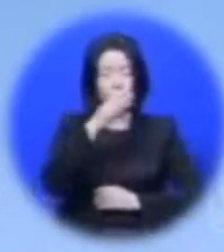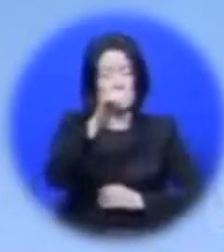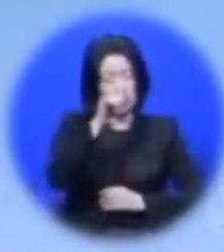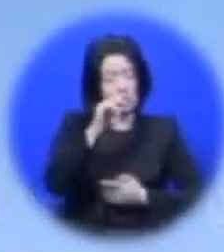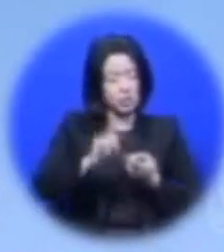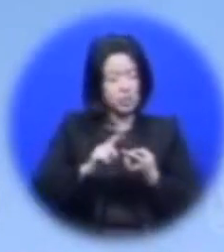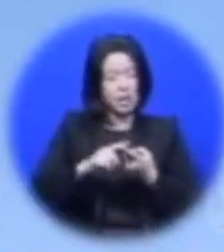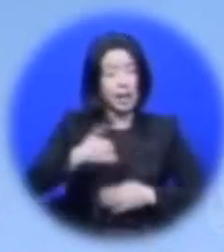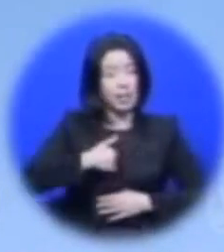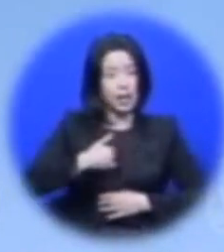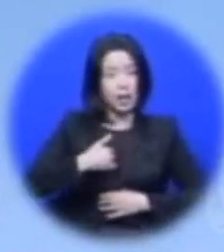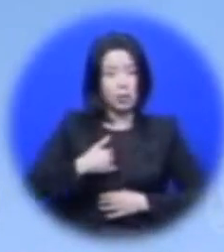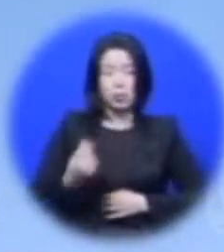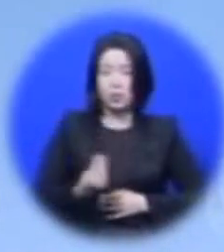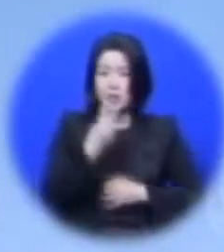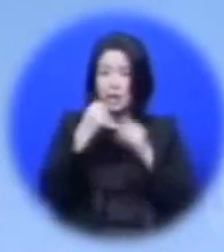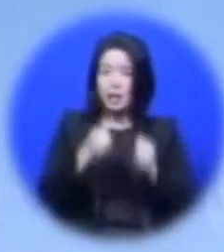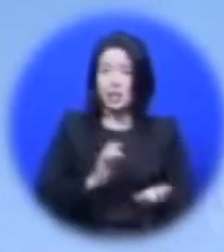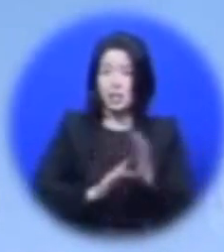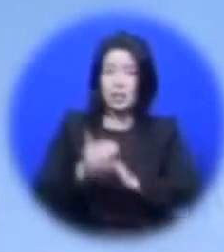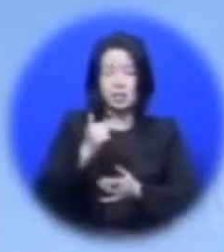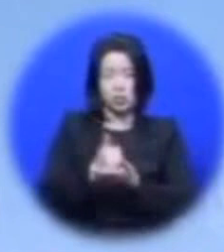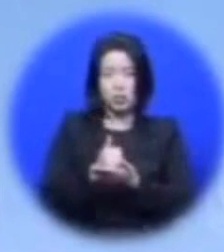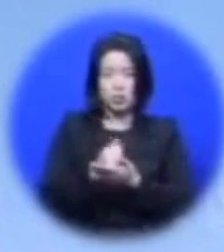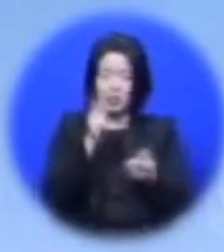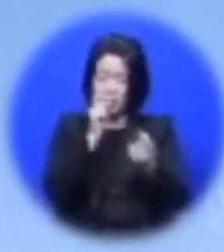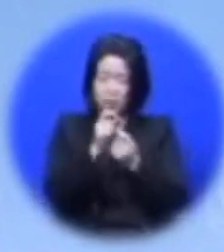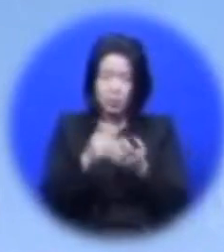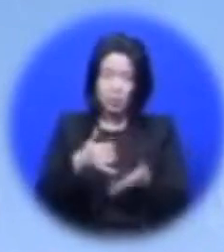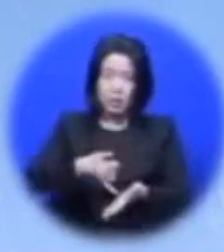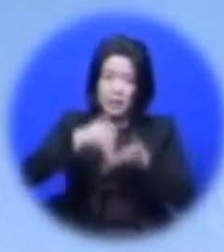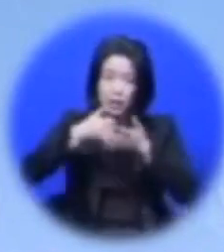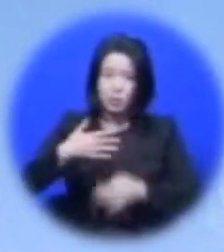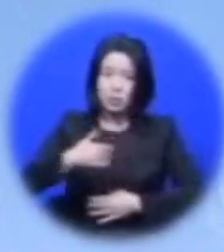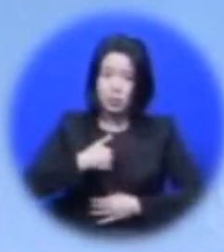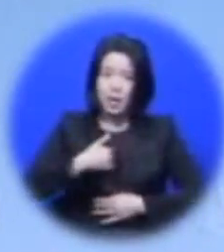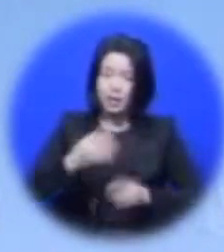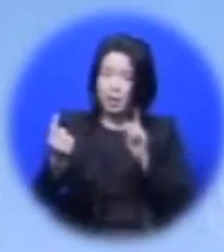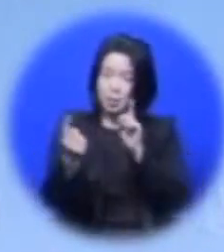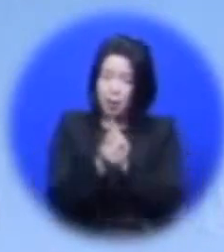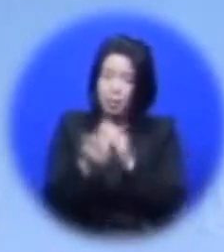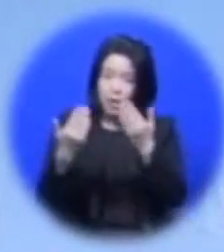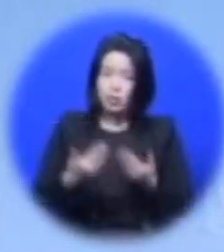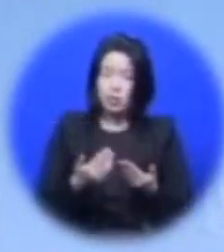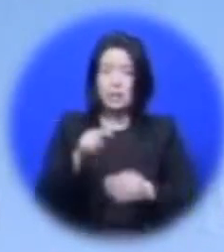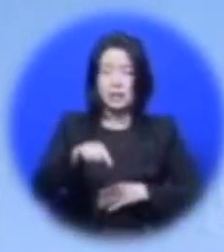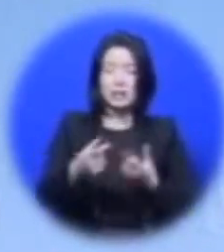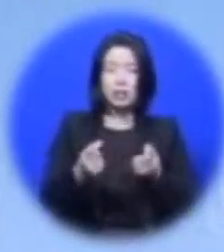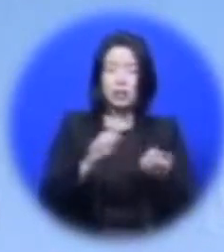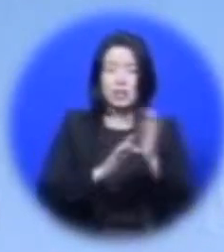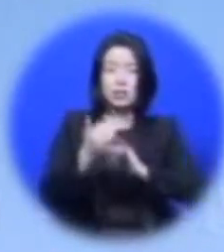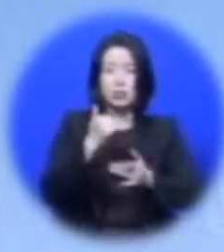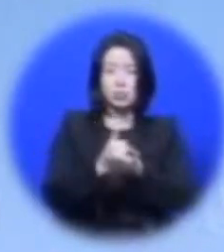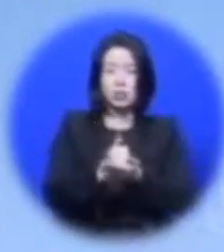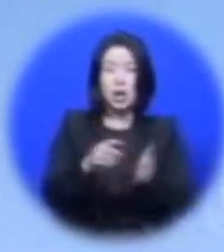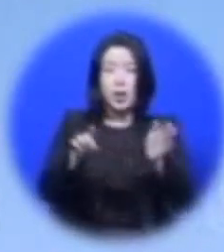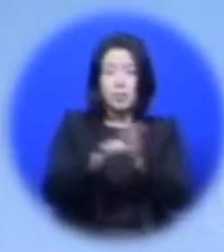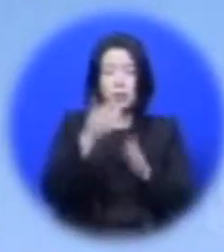내게도 예수님이 살아계신 예수님, 친밀하고 인격적으로 나를 만나주시는 그런 예수님으로 내가 믿을 수